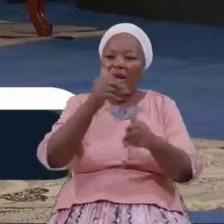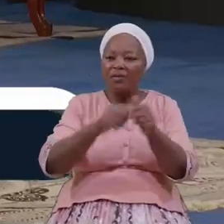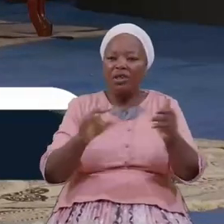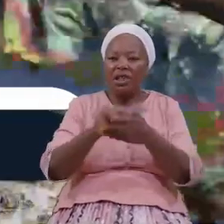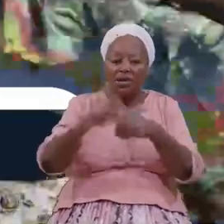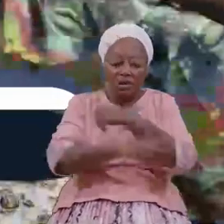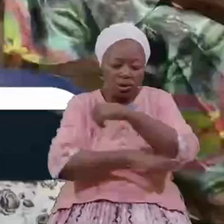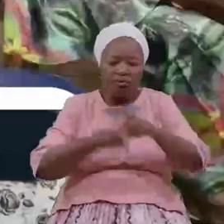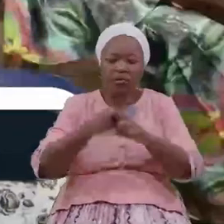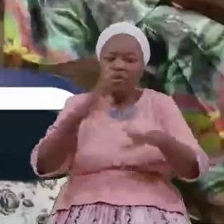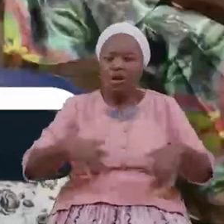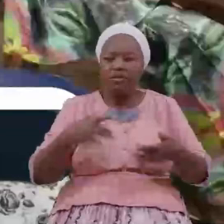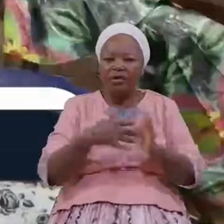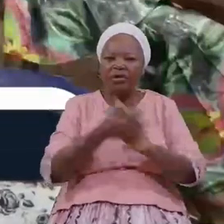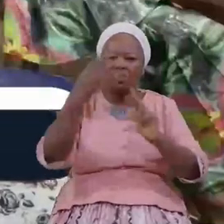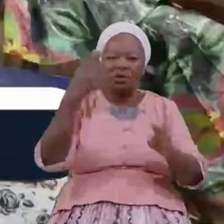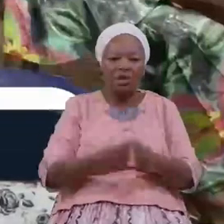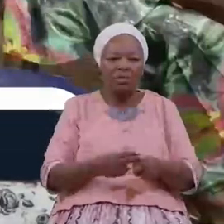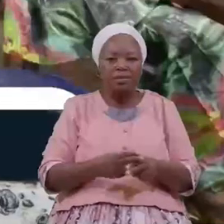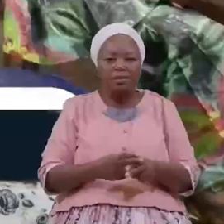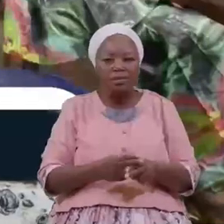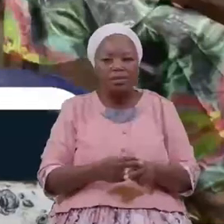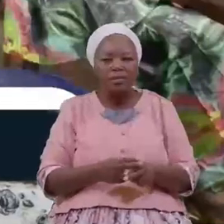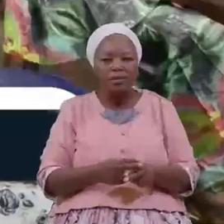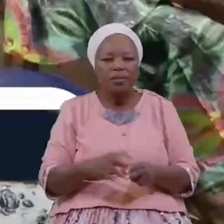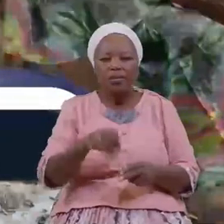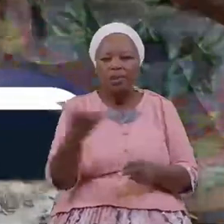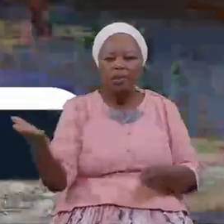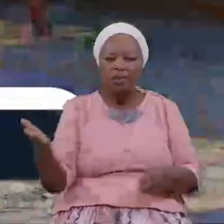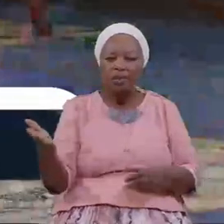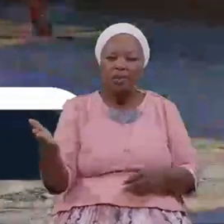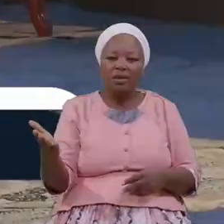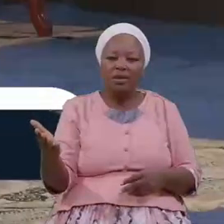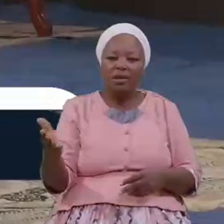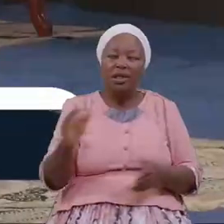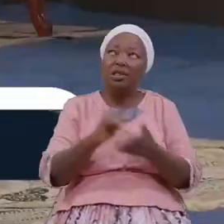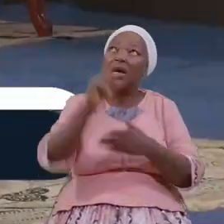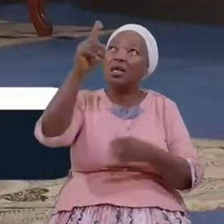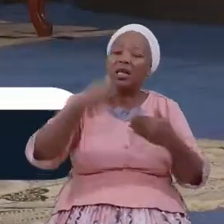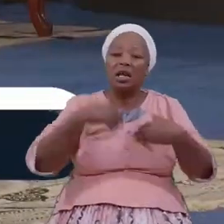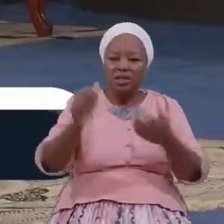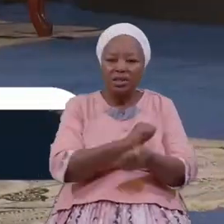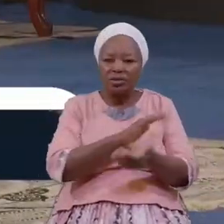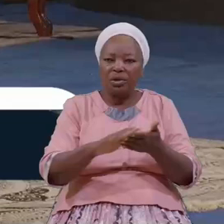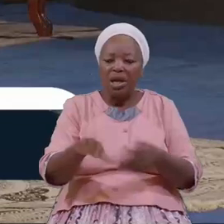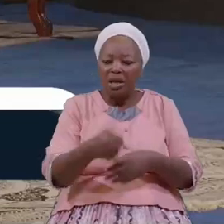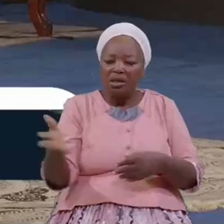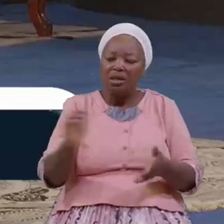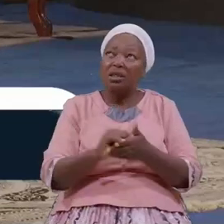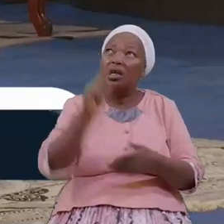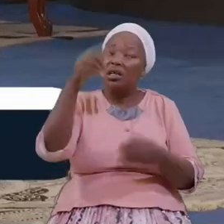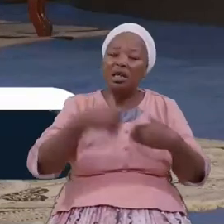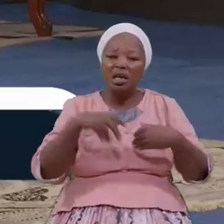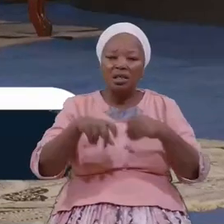il vous retirera tout ce qui a été volé de votre vie au nom de Jésus-Christ. Tout ce que l'ennemi a détruit, tout ce